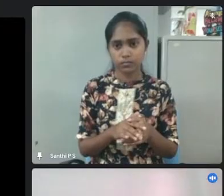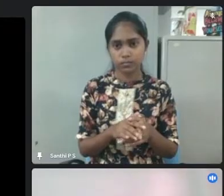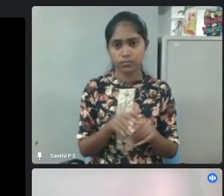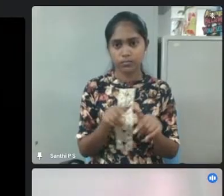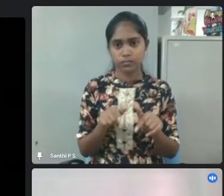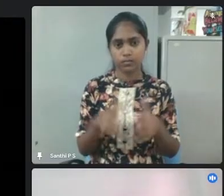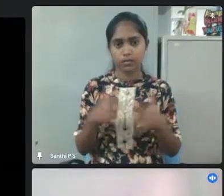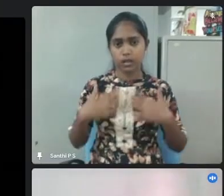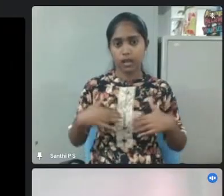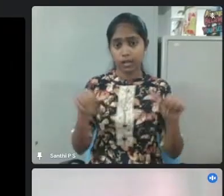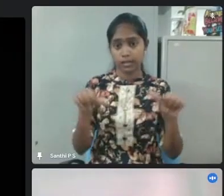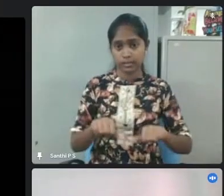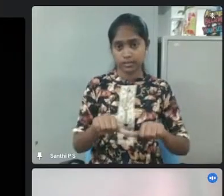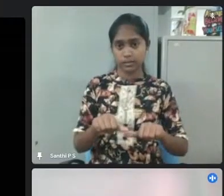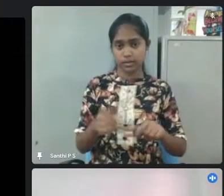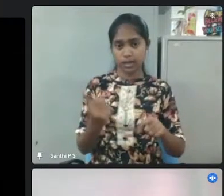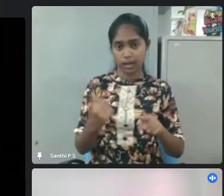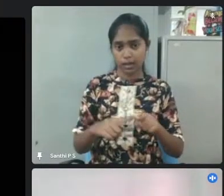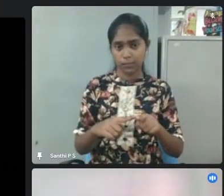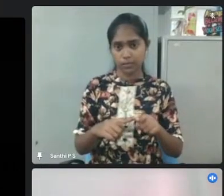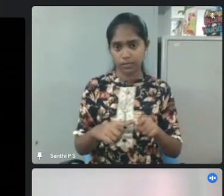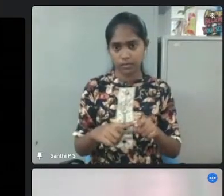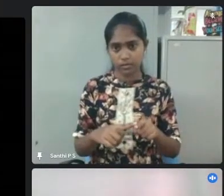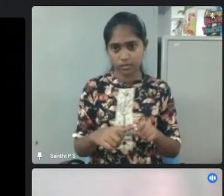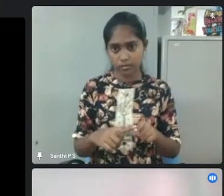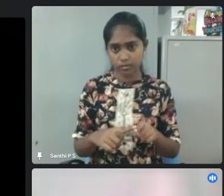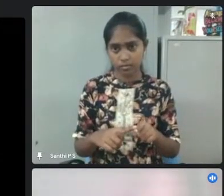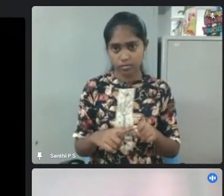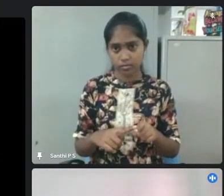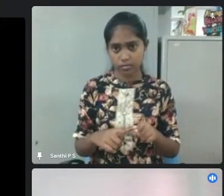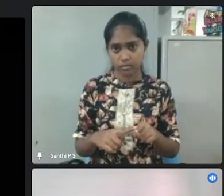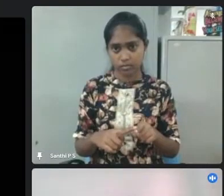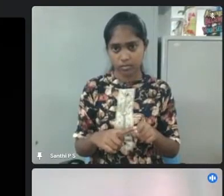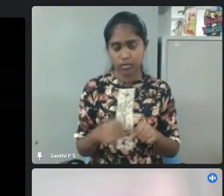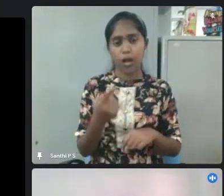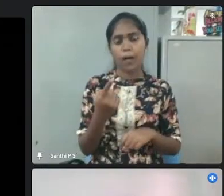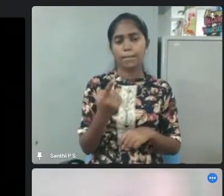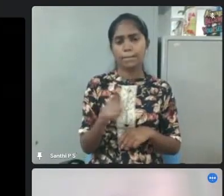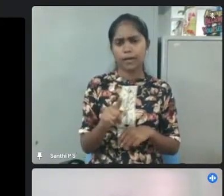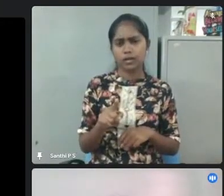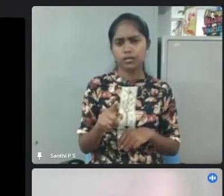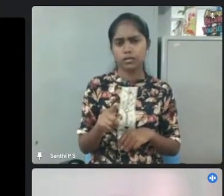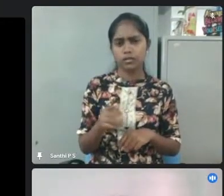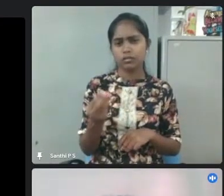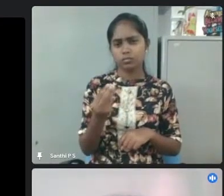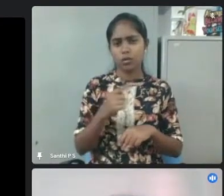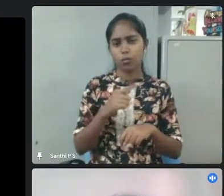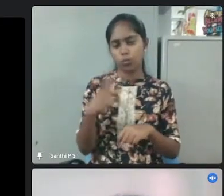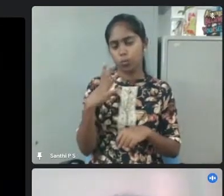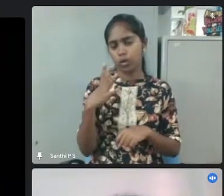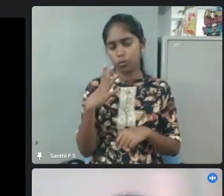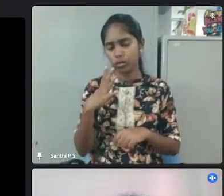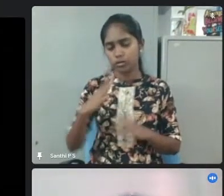ആരോഗ്യാവസ്ഥ പൊതുവെ അവസ്ഥയ്ക്ക് മാറ്റം സംഭവിക്കുന്നില്ലെങ്കിൽ കൂടിയും പുറമേ നിന്ന് കാലതാമസം വരുമ്പോൾ അനുബന്ധ പ്രശ്നങ്ങൾ